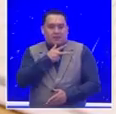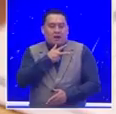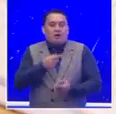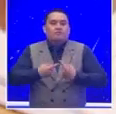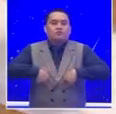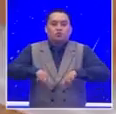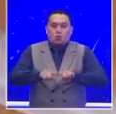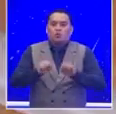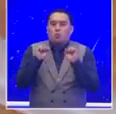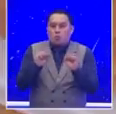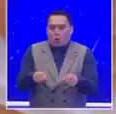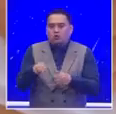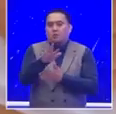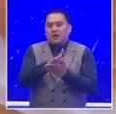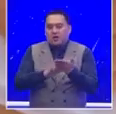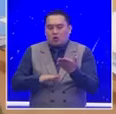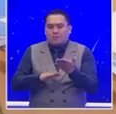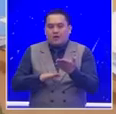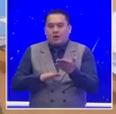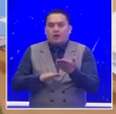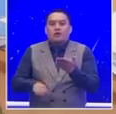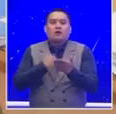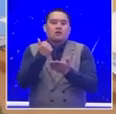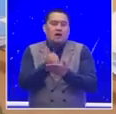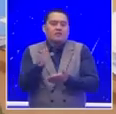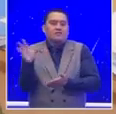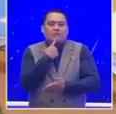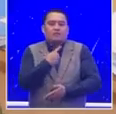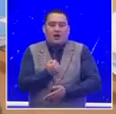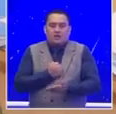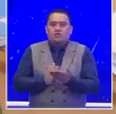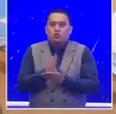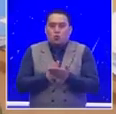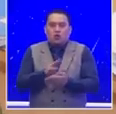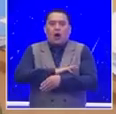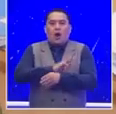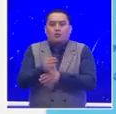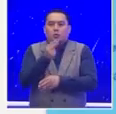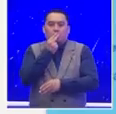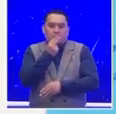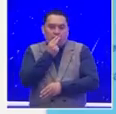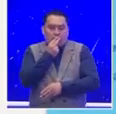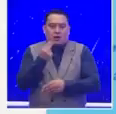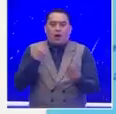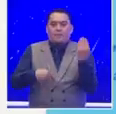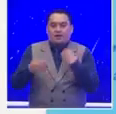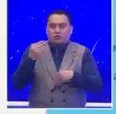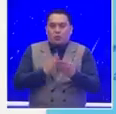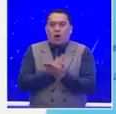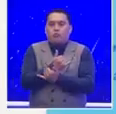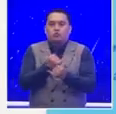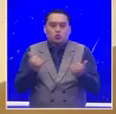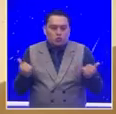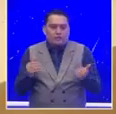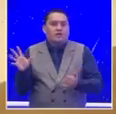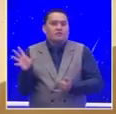отдельных случаях может быть продлен. Как заявил глава Минобороны, всех военнослужащих обеспечат питанием, одеждой и медобслуживанием. А к